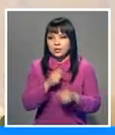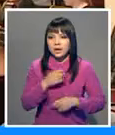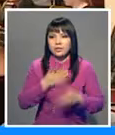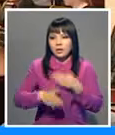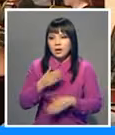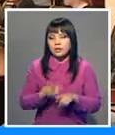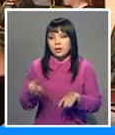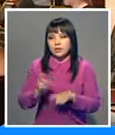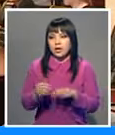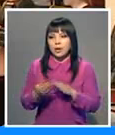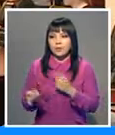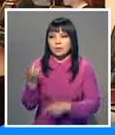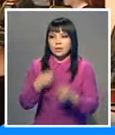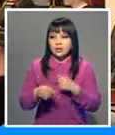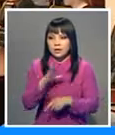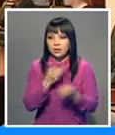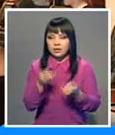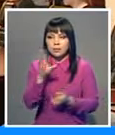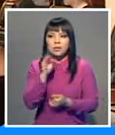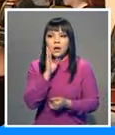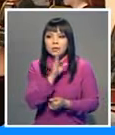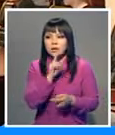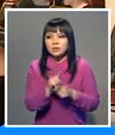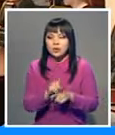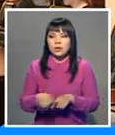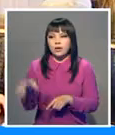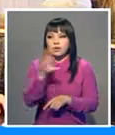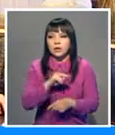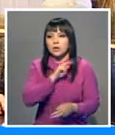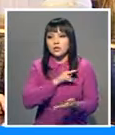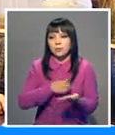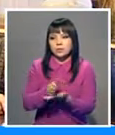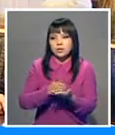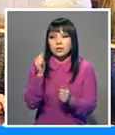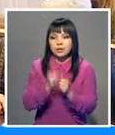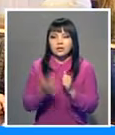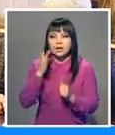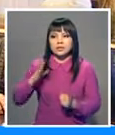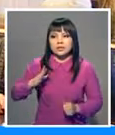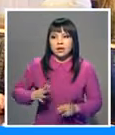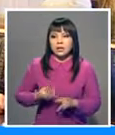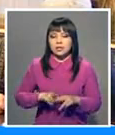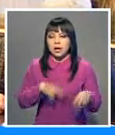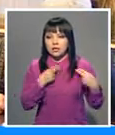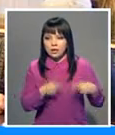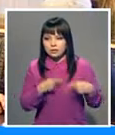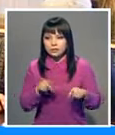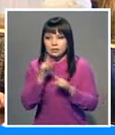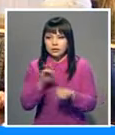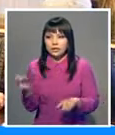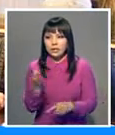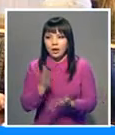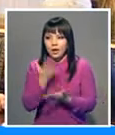келдік Астанадан. Бүгінде әйел адамдар жұмыс істемейтін сала жоқ дейді облыс әкімі. Олар қашанда төзімділігімен, еңбекқорлығымен